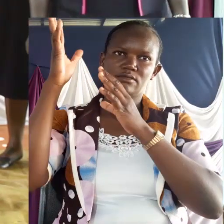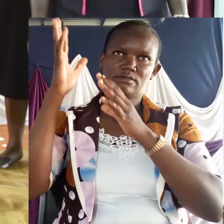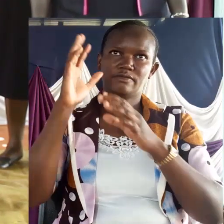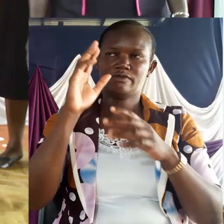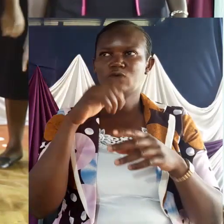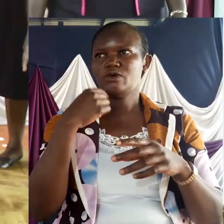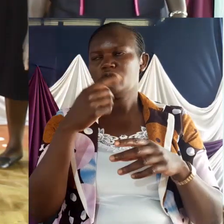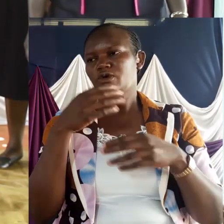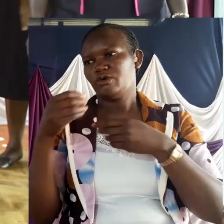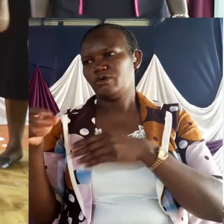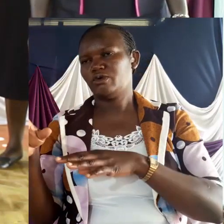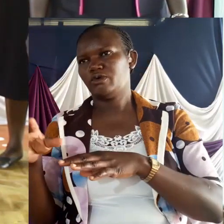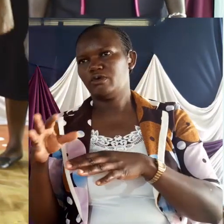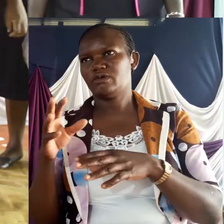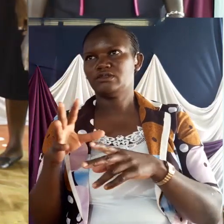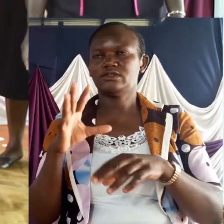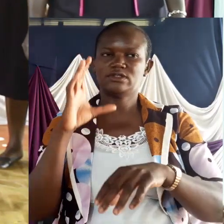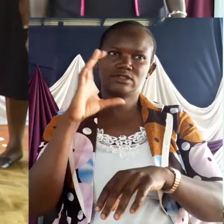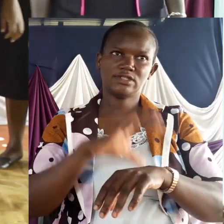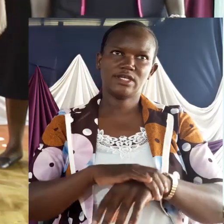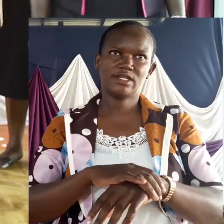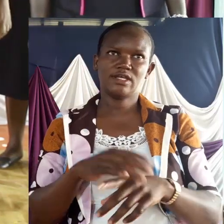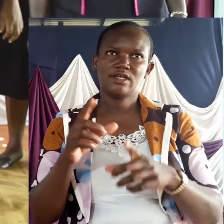tena yema. Neno la wokovu.